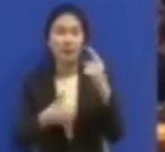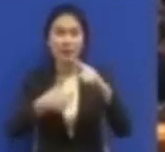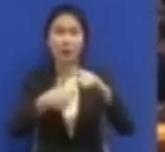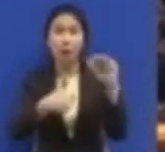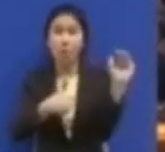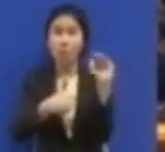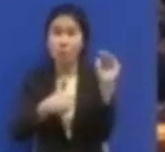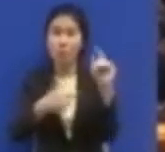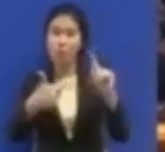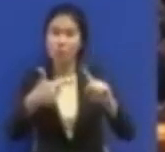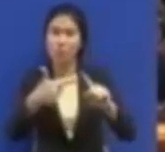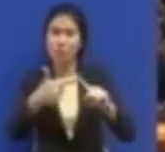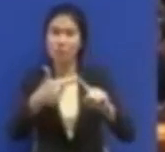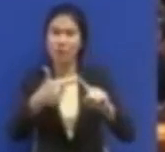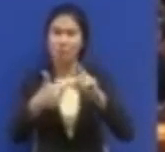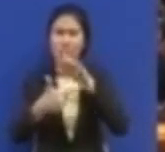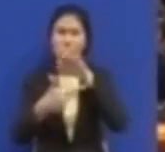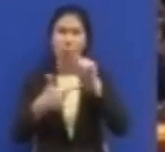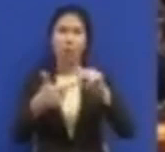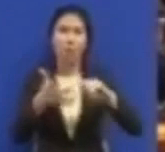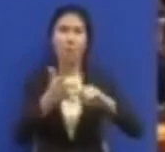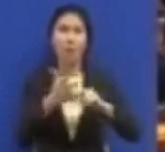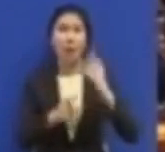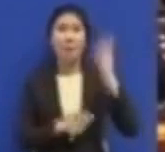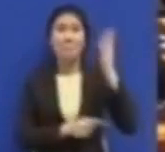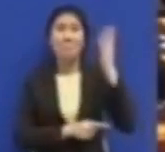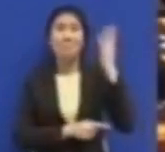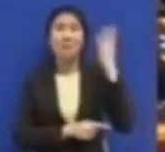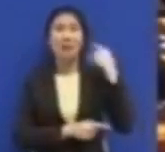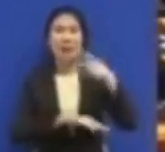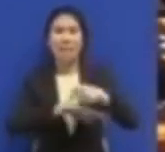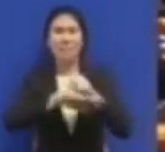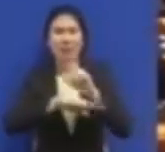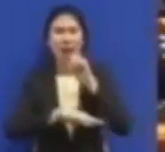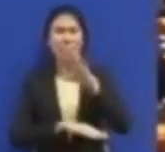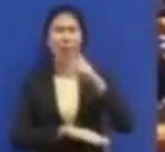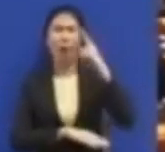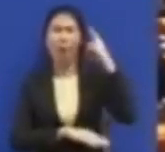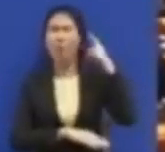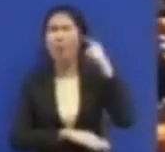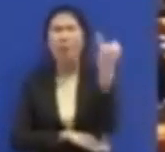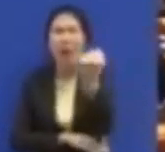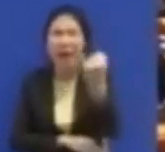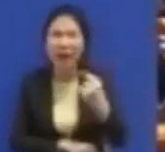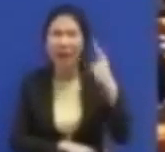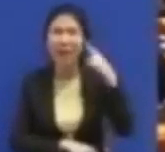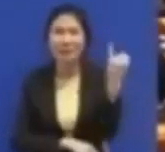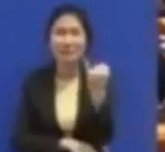ไม่ดีหรือยังไงครับเนี่ยเมื่อกี้ผมถอนคำว่าเลอะเทอะ ไม่ดีแล้วครับท่านประธานครับ